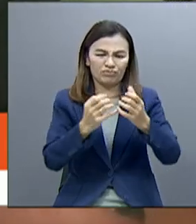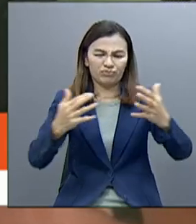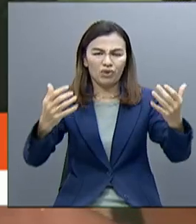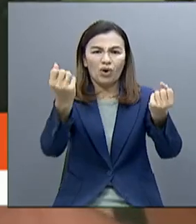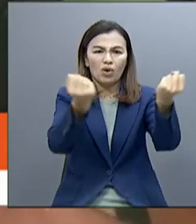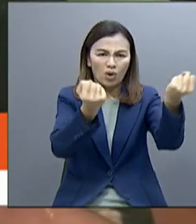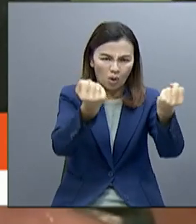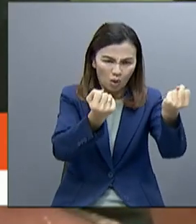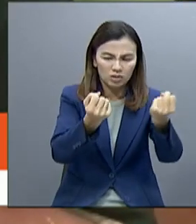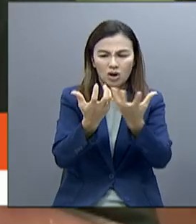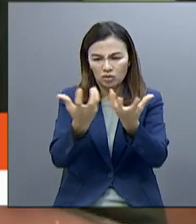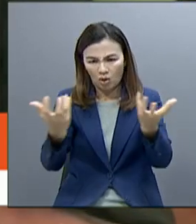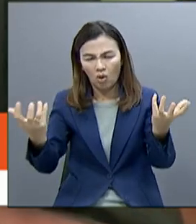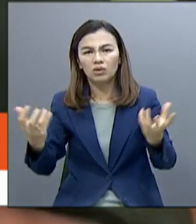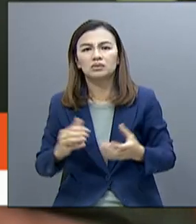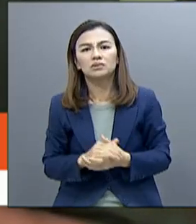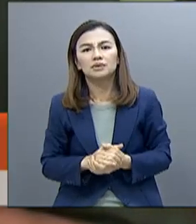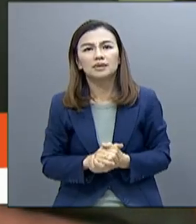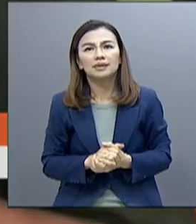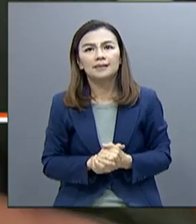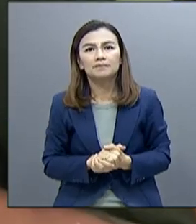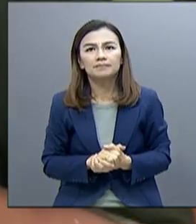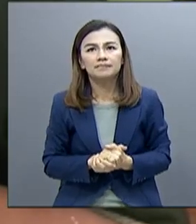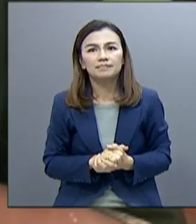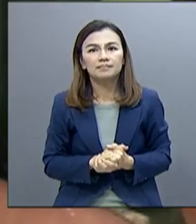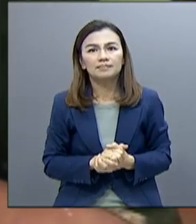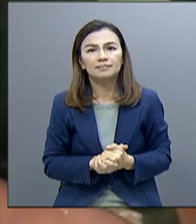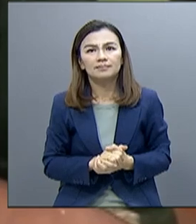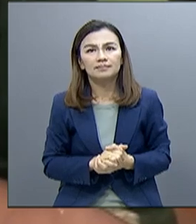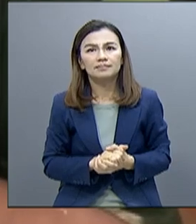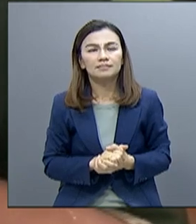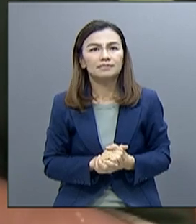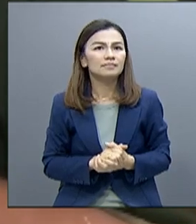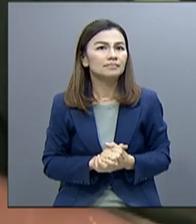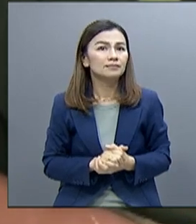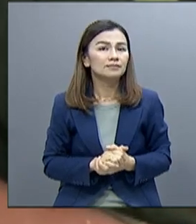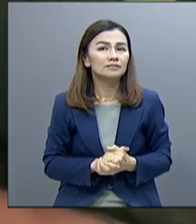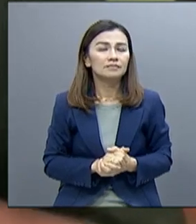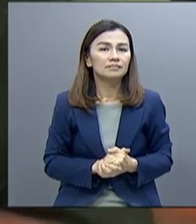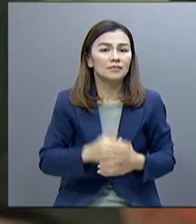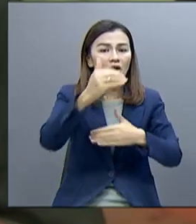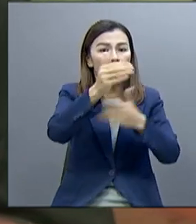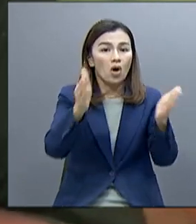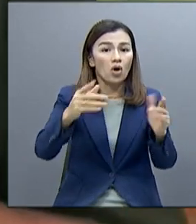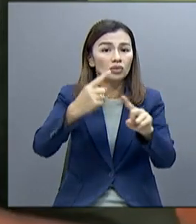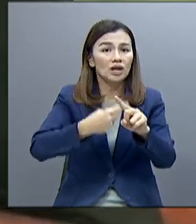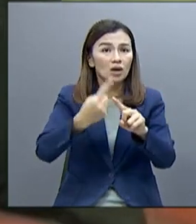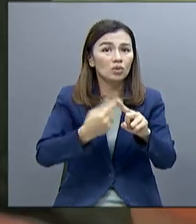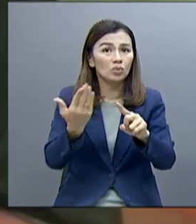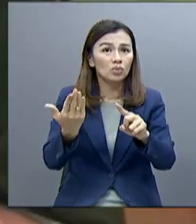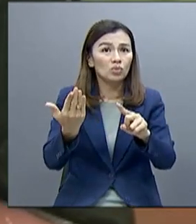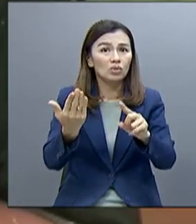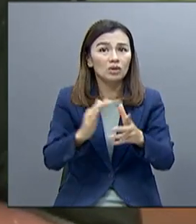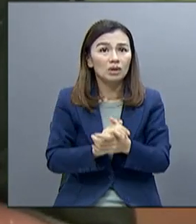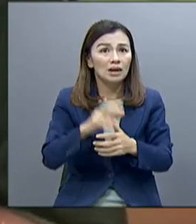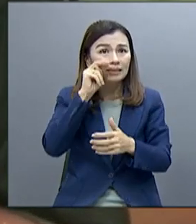ต์แล้วก็ข้าวของเครื่องใช้ บางคนนี่หอพักที่ปลูกต่ำๆนี่คือเ